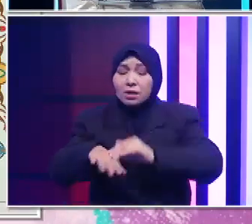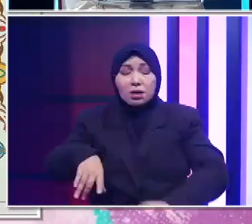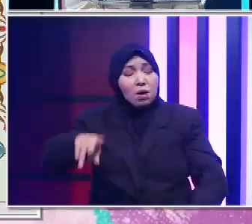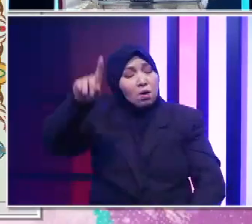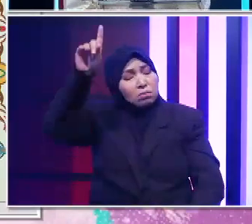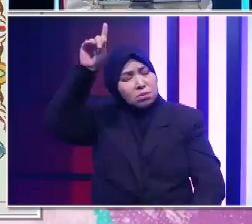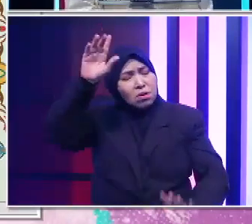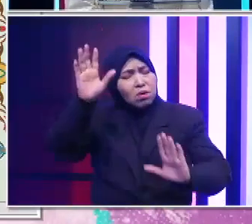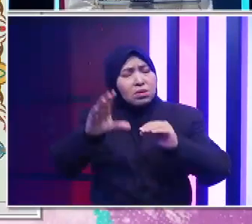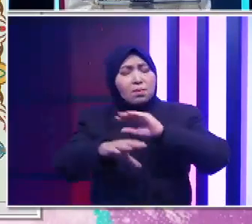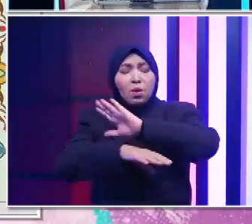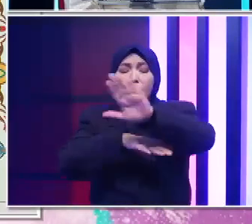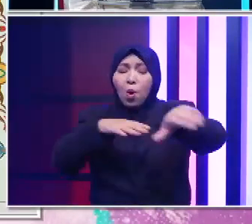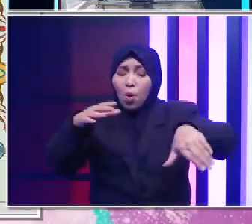amoy-amoy